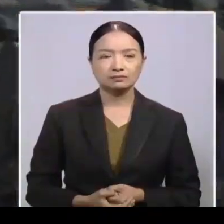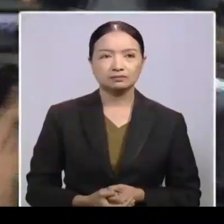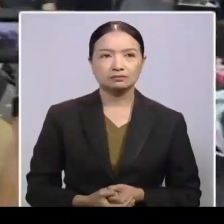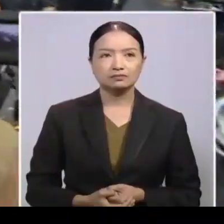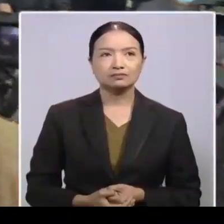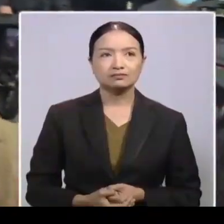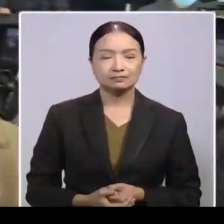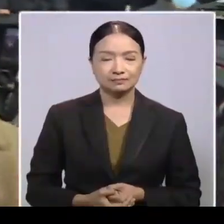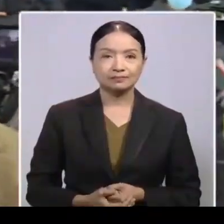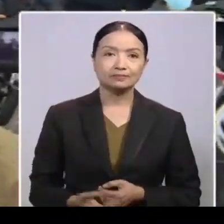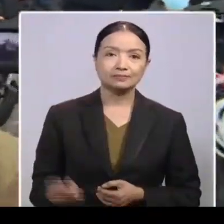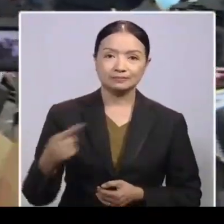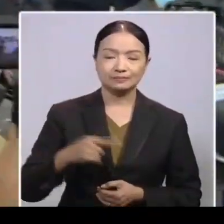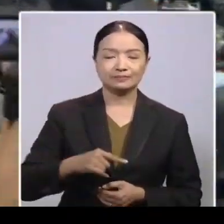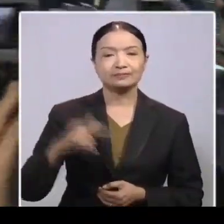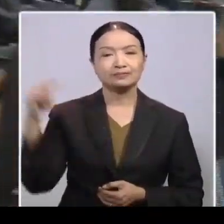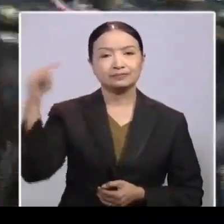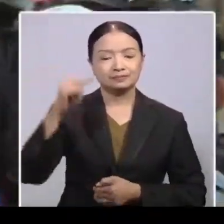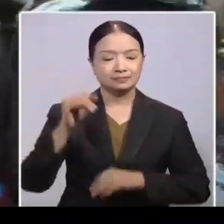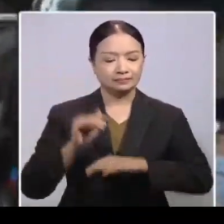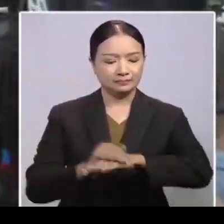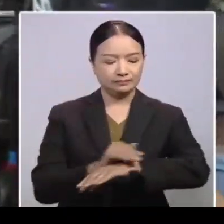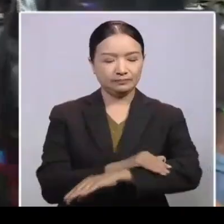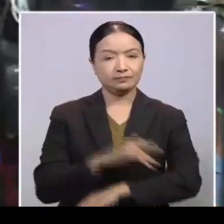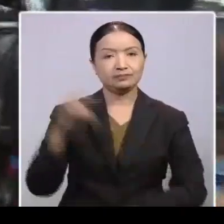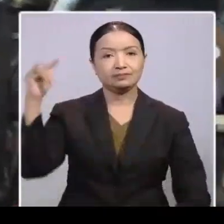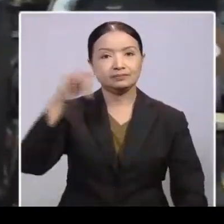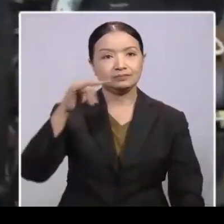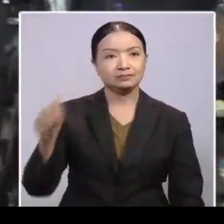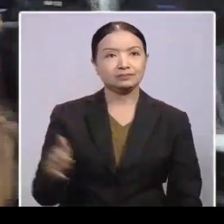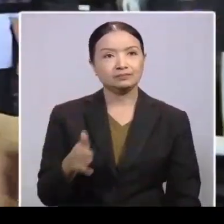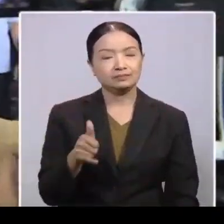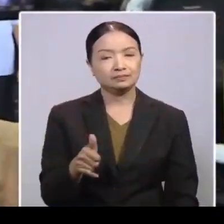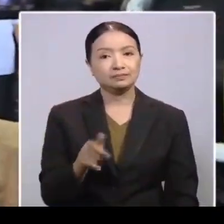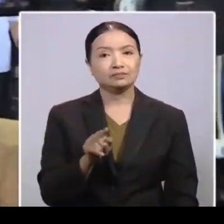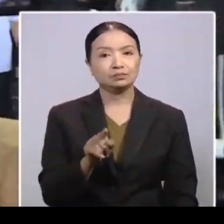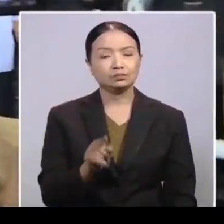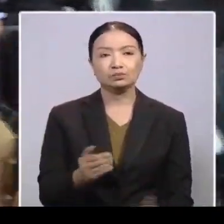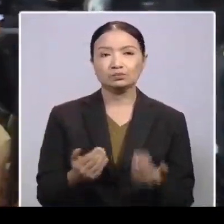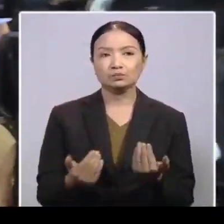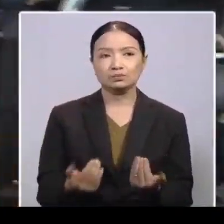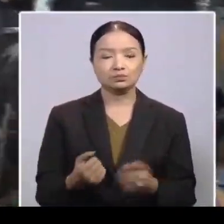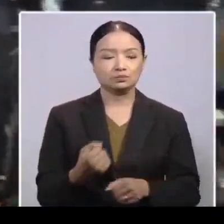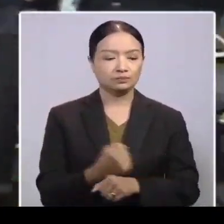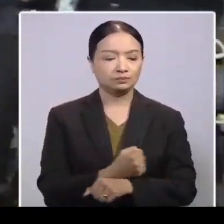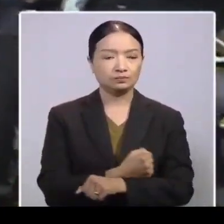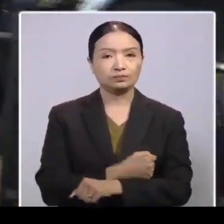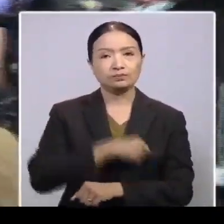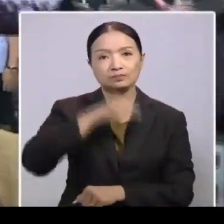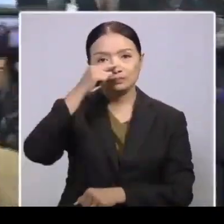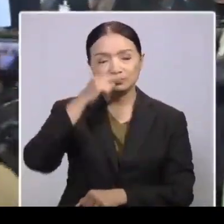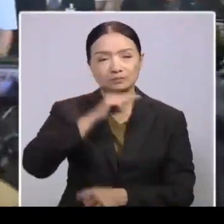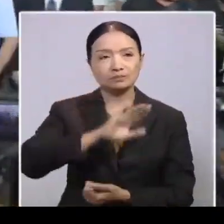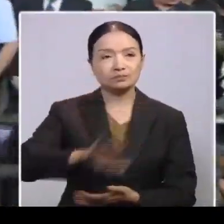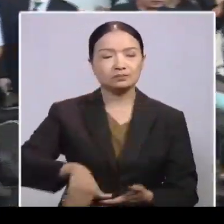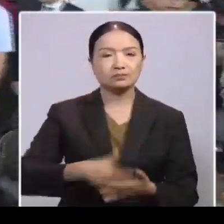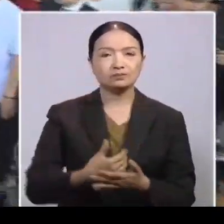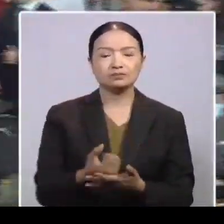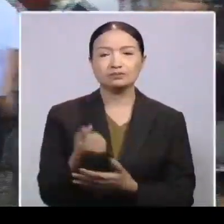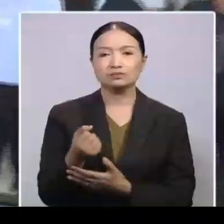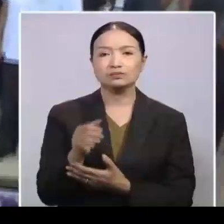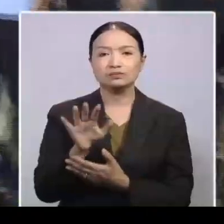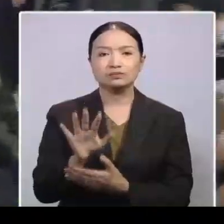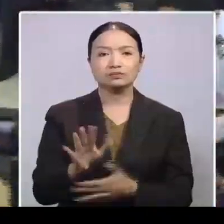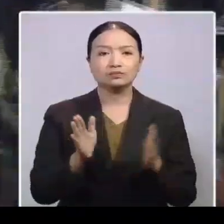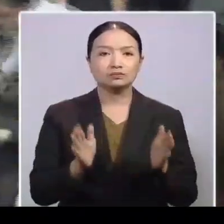ครับคุณผู้ชมครับกลับมาที่ท่าอากาศยานสุวรรณภูมิกันอีกครั้งหนึ่งนะครับคุณผู้ชมครับและขณะนี้นะครับ แรงงานไทยทั้ง15คนที่เดินทางกลับ